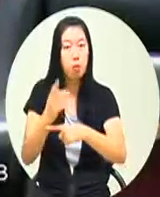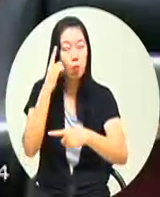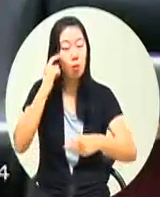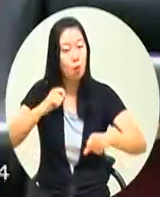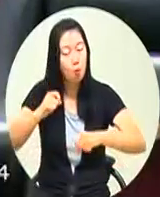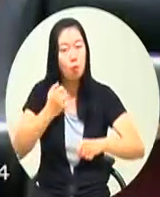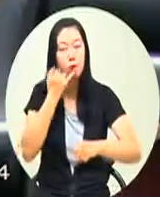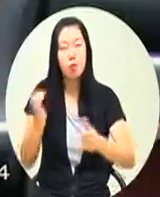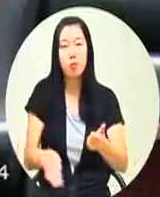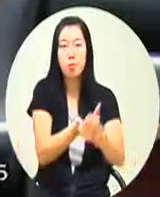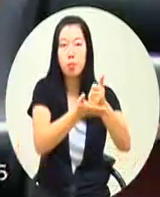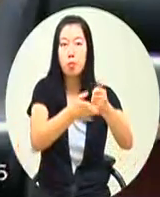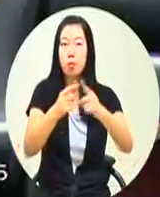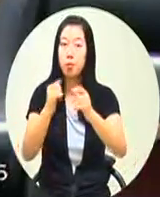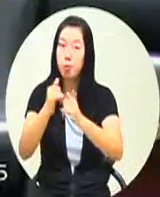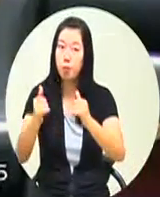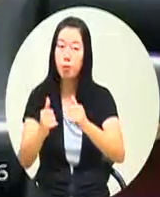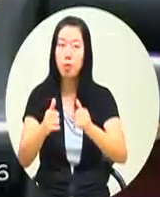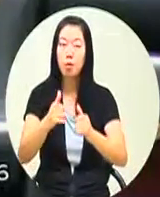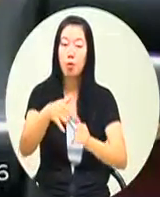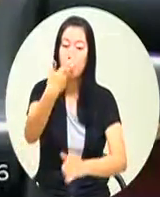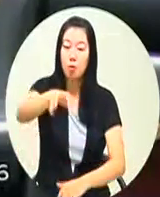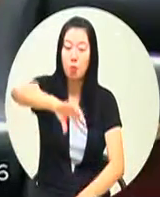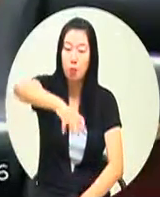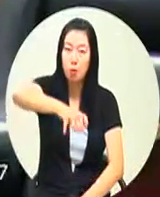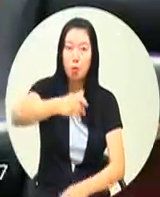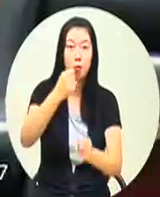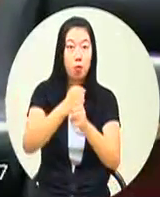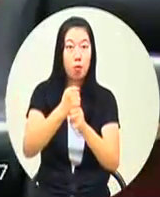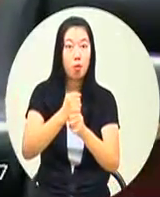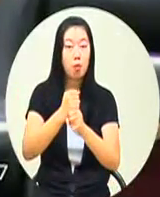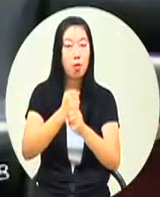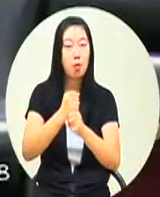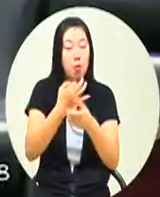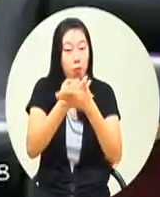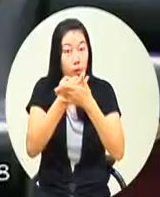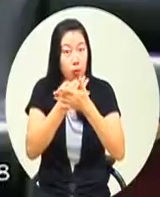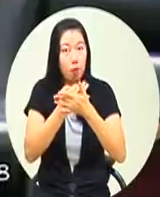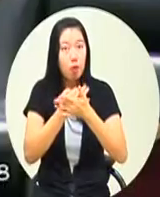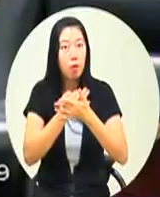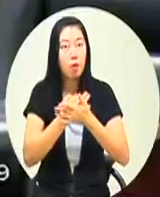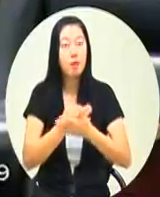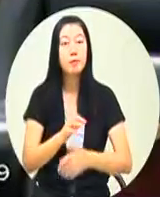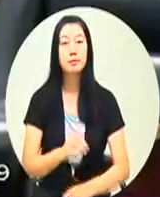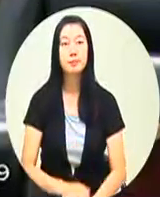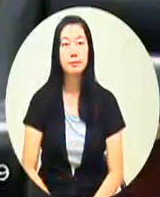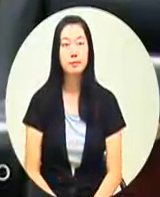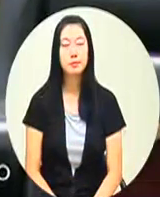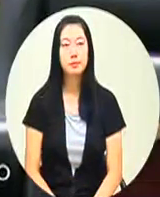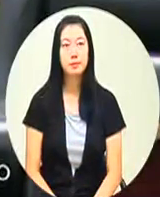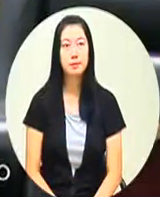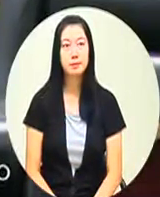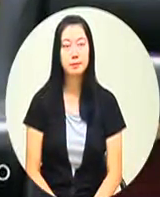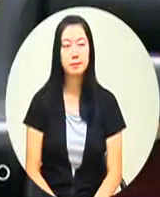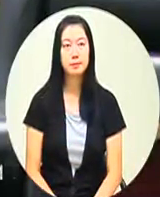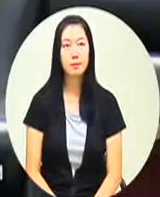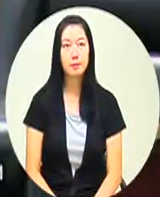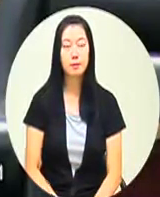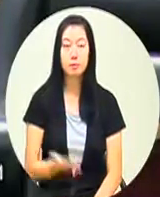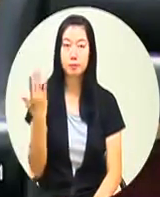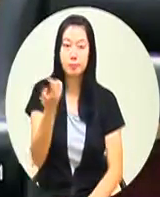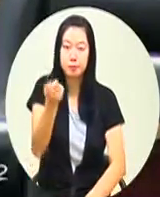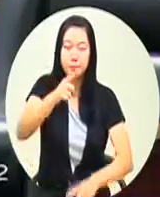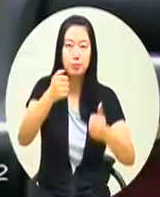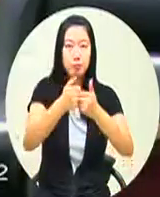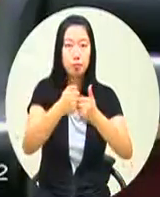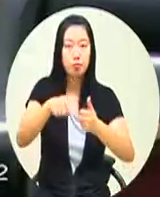励我们高雄市民在用水上去做一些节约。好，那这部分其实在上个会期局